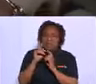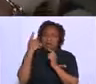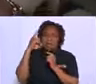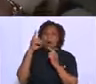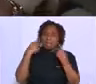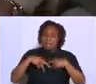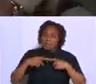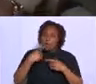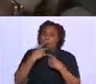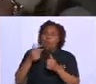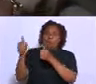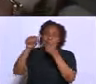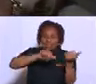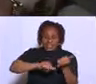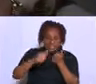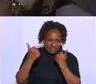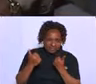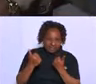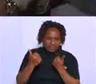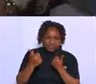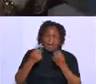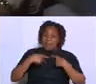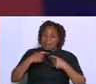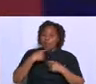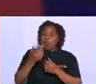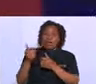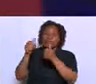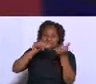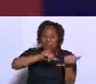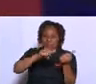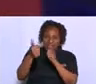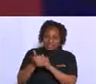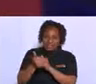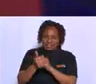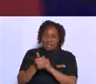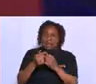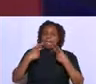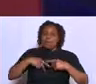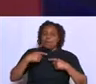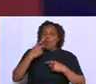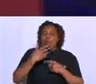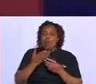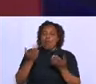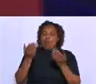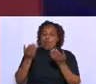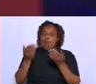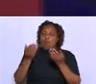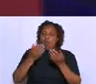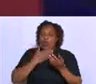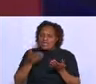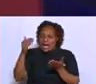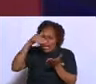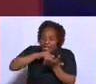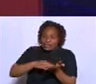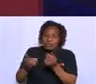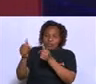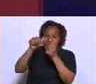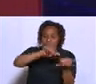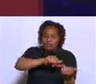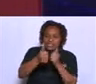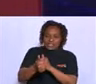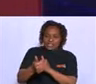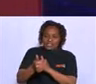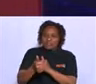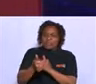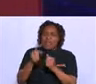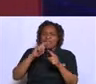people that want to be baptized. Ni kwa ajili ya watu ambao pia wanahitaji kubatizwa. People that want to be rebaptized. Watu ambao wanahitaji kubatizwa tena waliorudi nyuma.